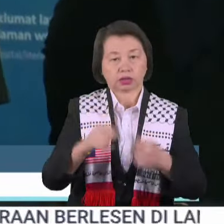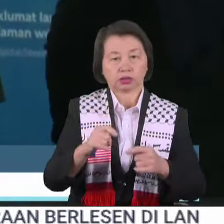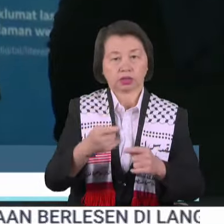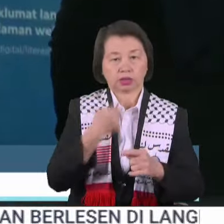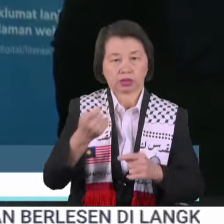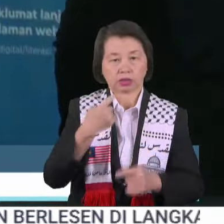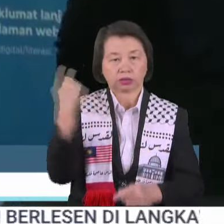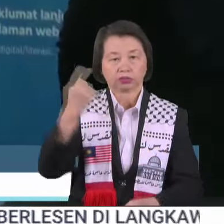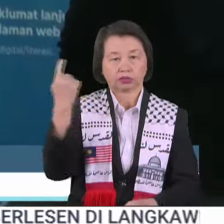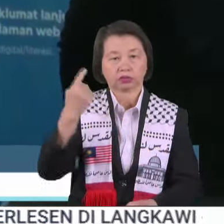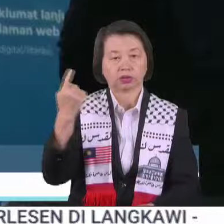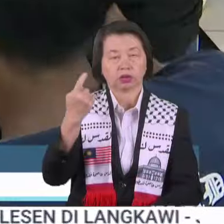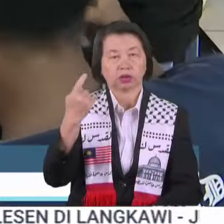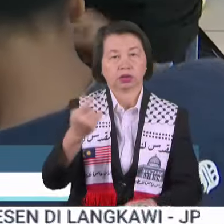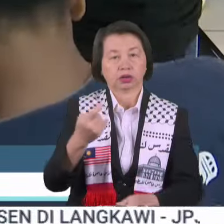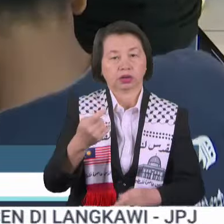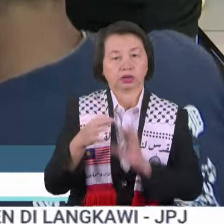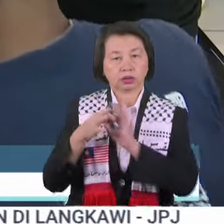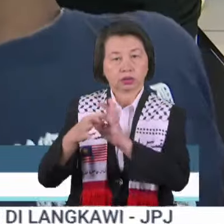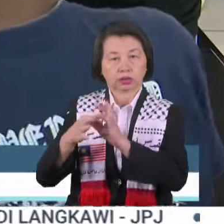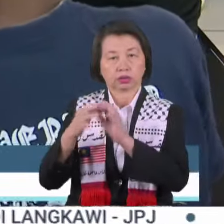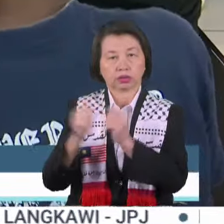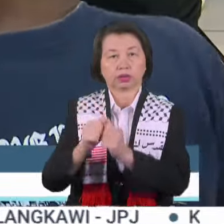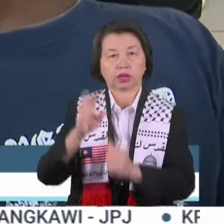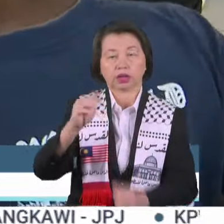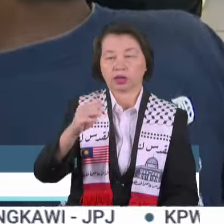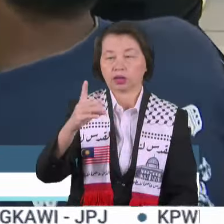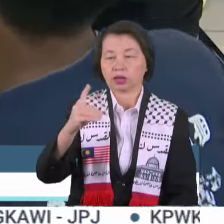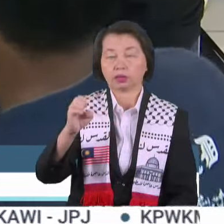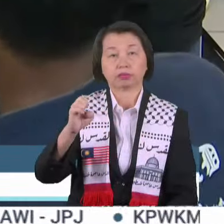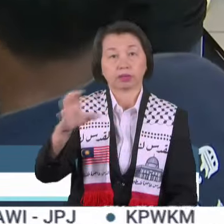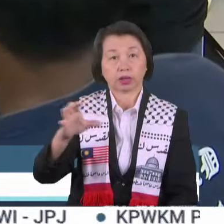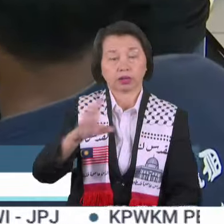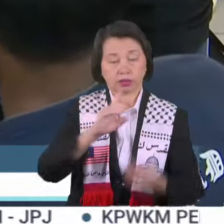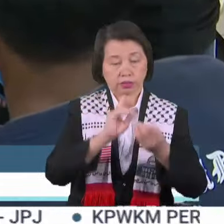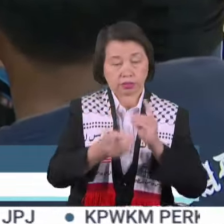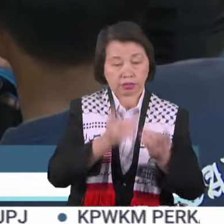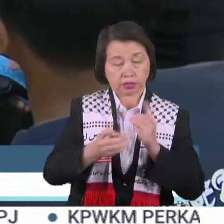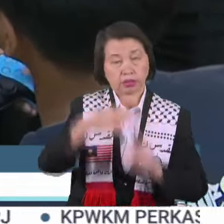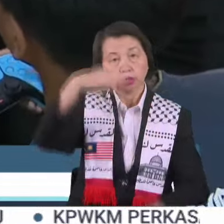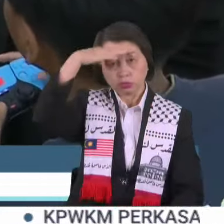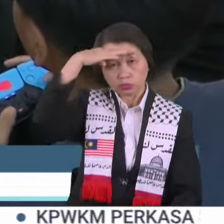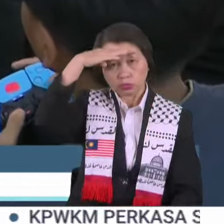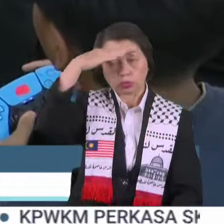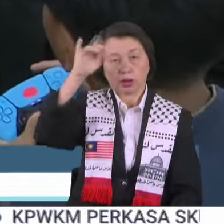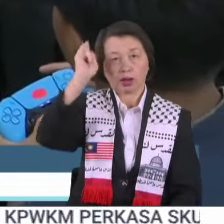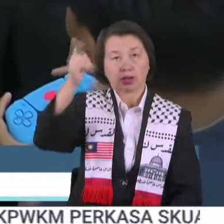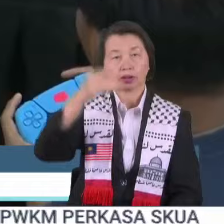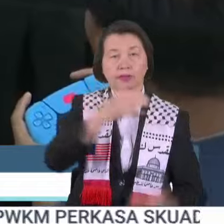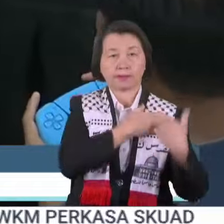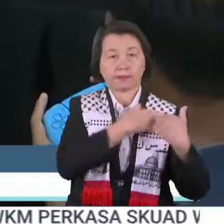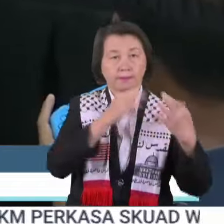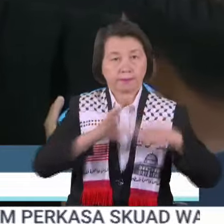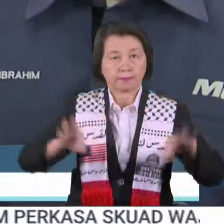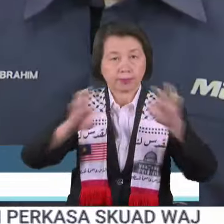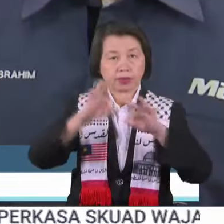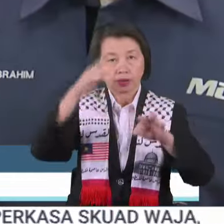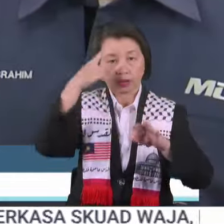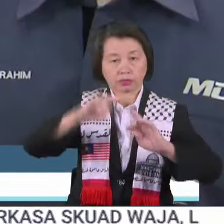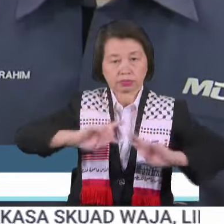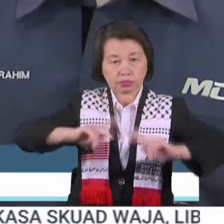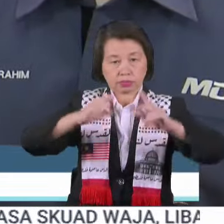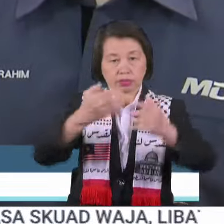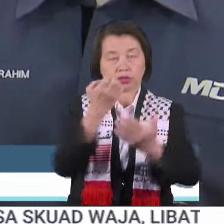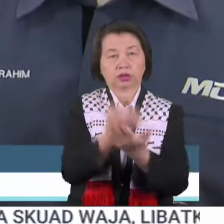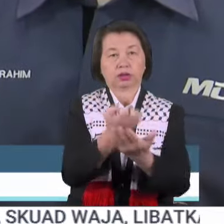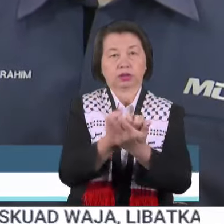ini akan sentiasa berjalan kerjasama dengan MDEC supaya digital negeri Johor ini juga menjadi peranan penting untuk memakin peningkatan